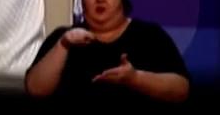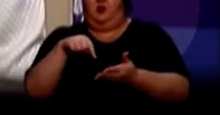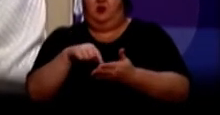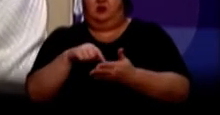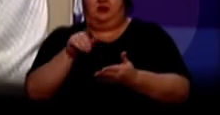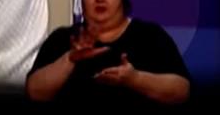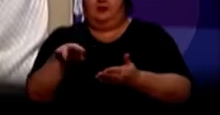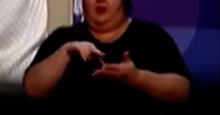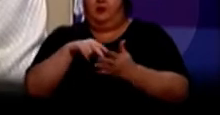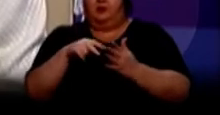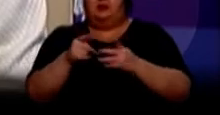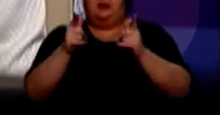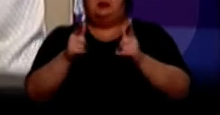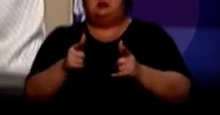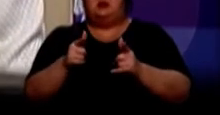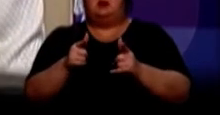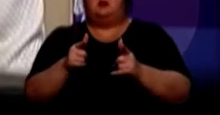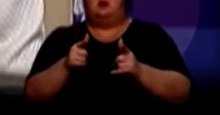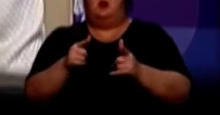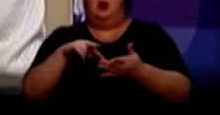Він згідно стратегії